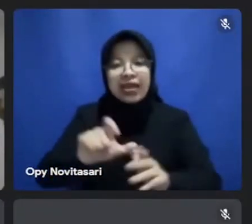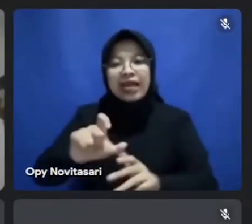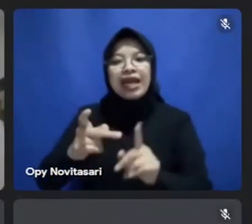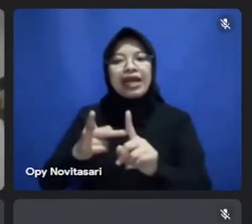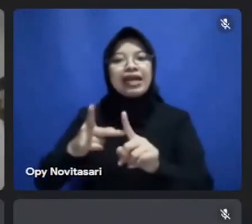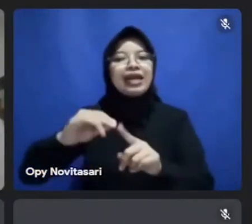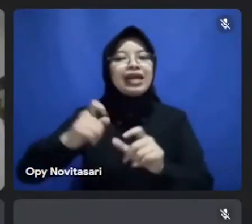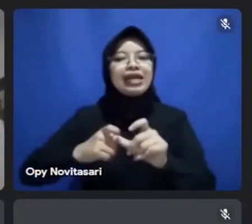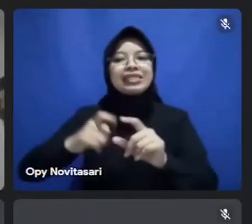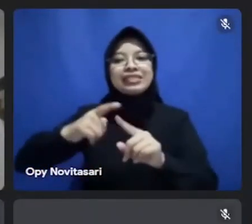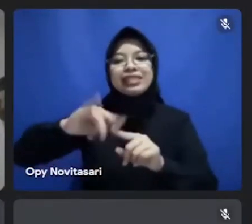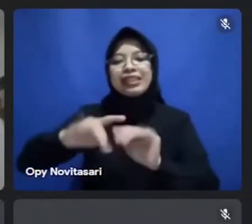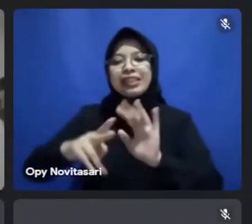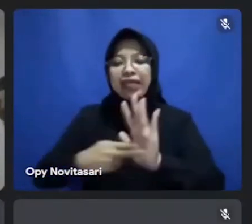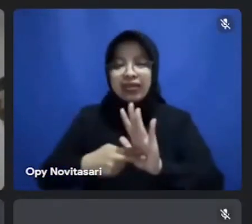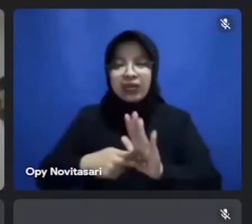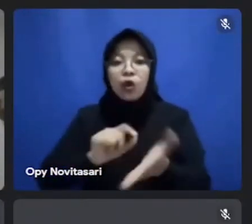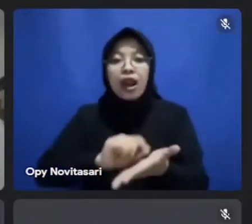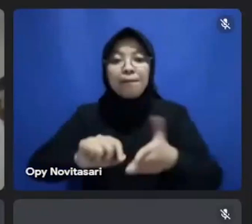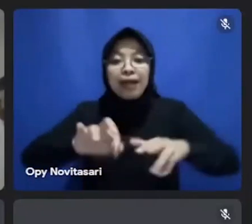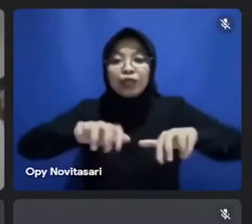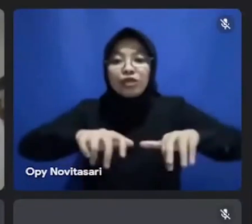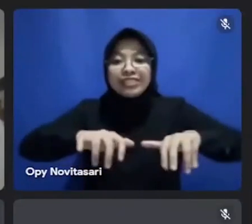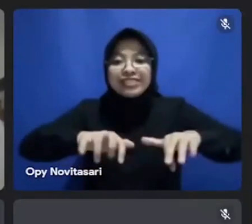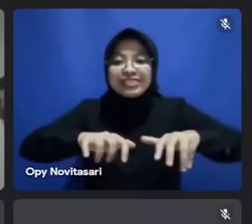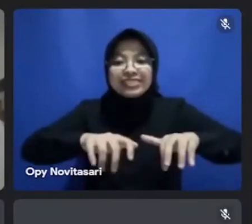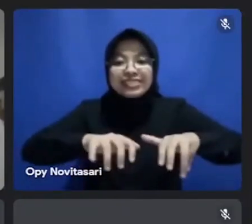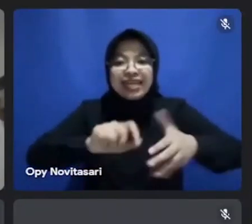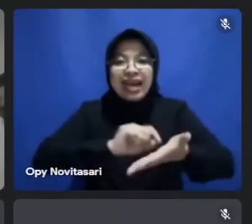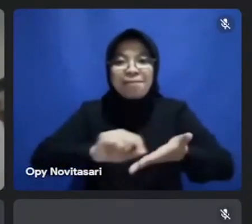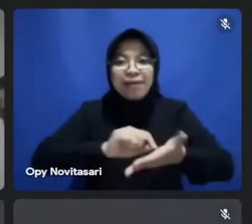sonkim saya tulis di chat